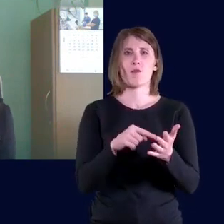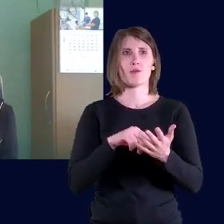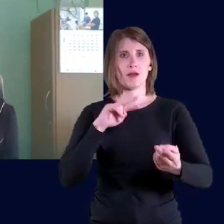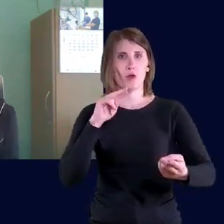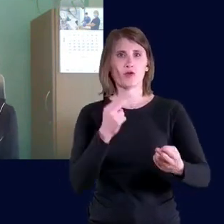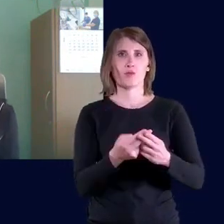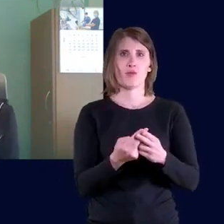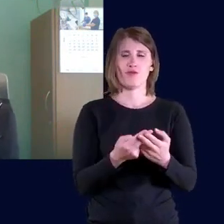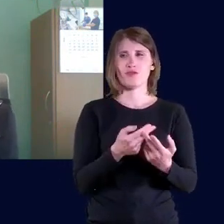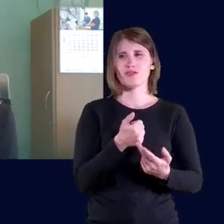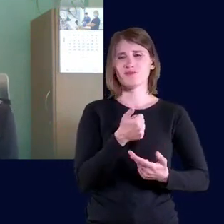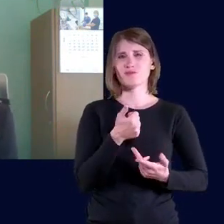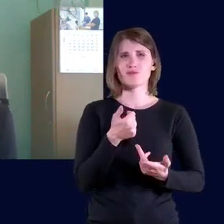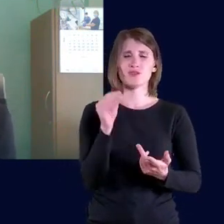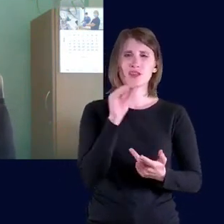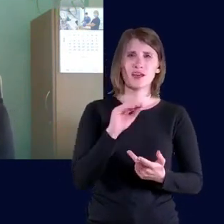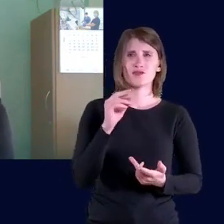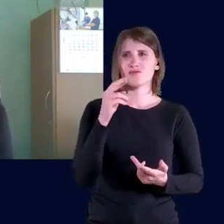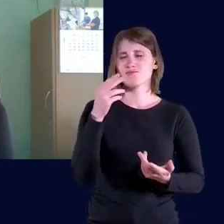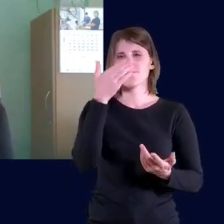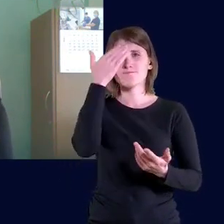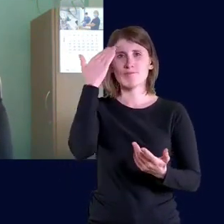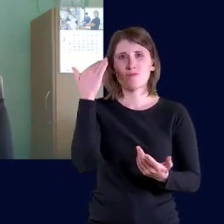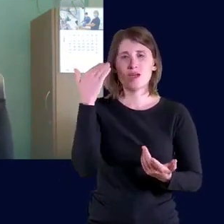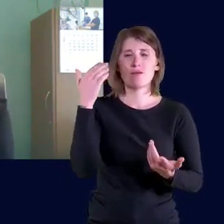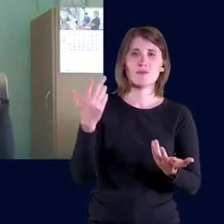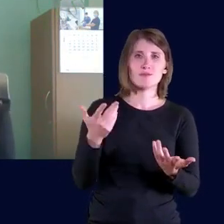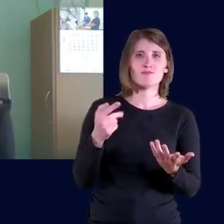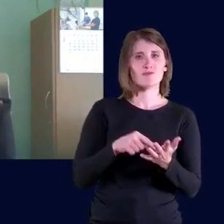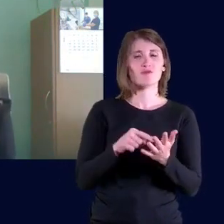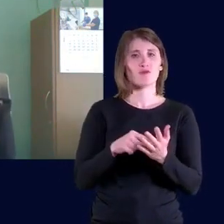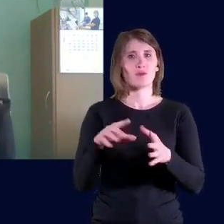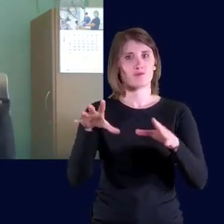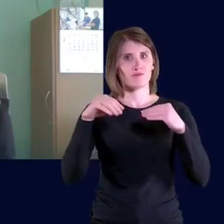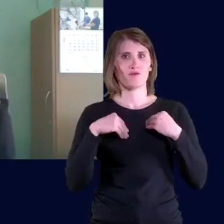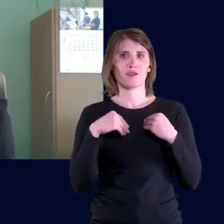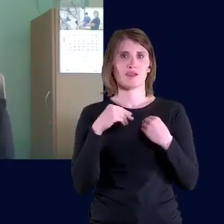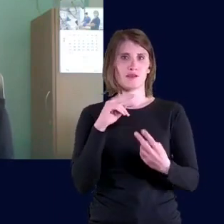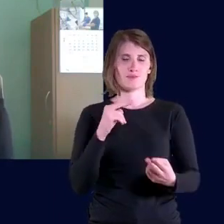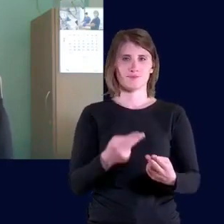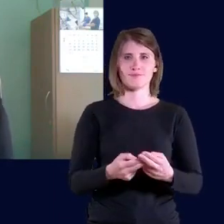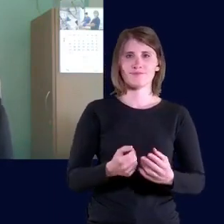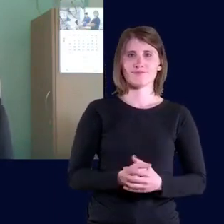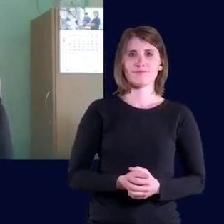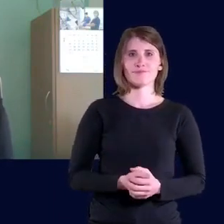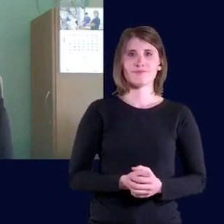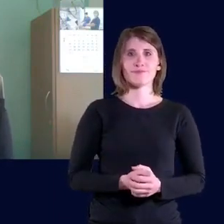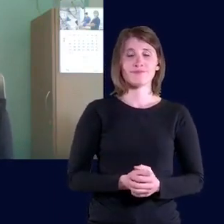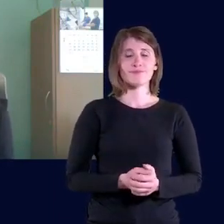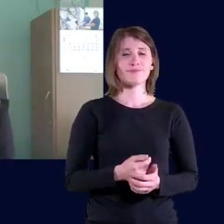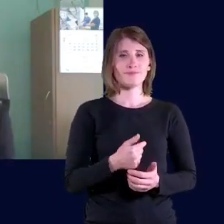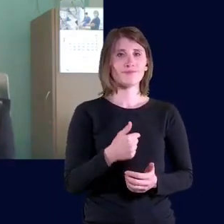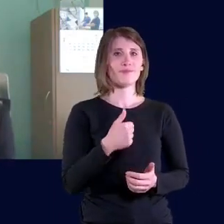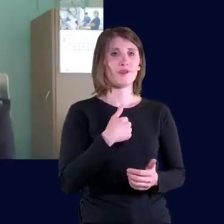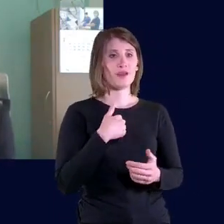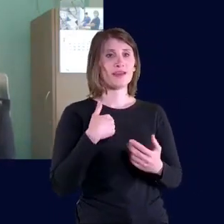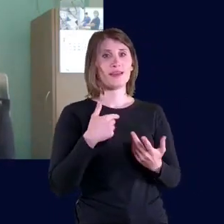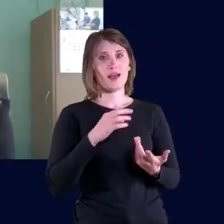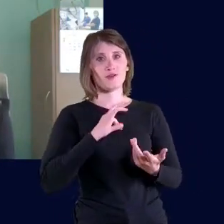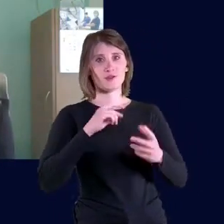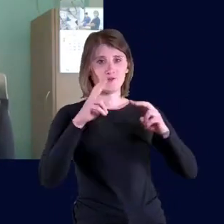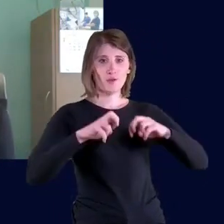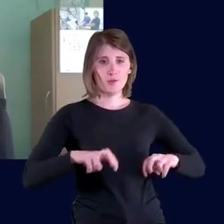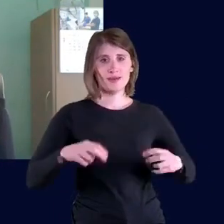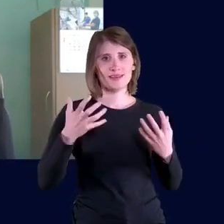odpowiedzi na szereg pytań ale jaja Właśnie chciałem rozszerzyć swoje badania na całą Polskę na